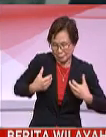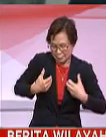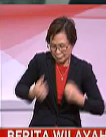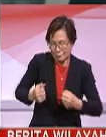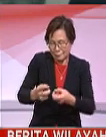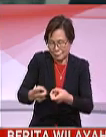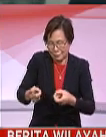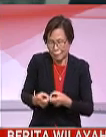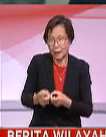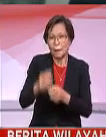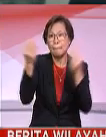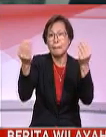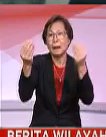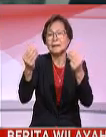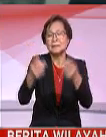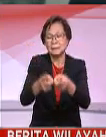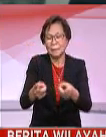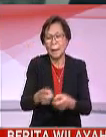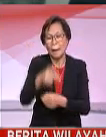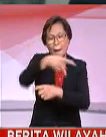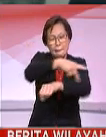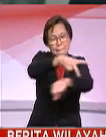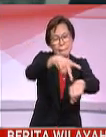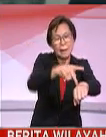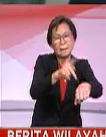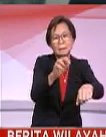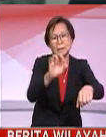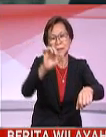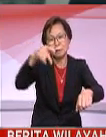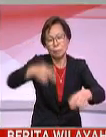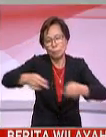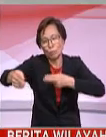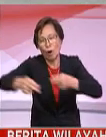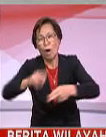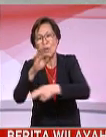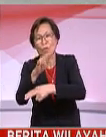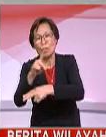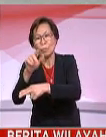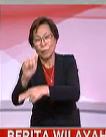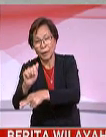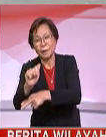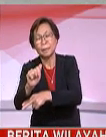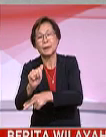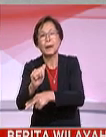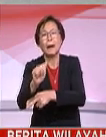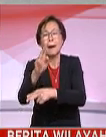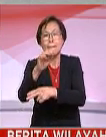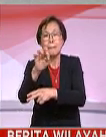Kesihatan Daerah Majlis Daerah Padang Terap, Pengurusan Felda Lubuk Merbau, Rela